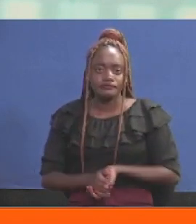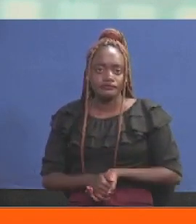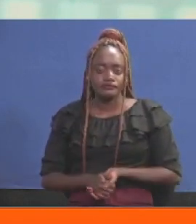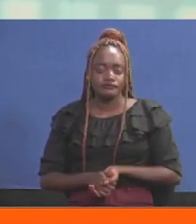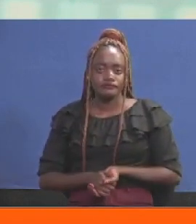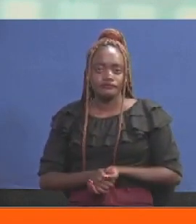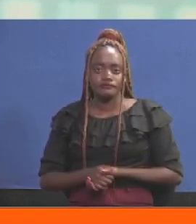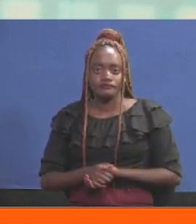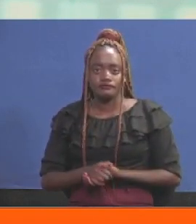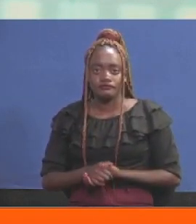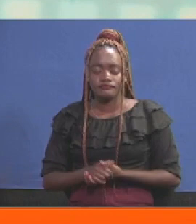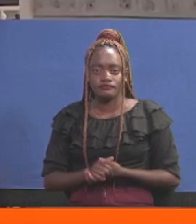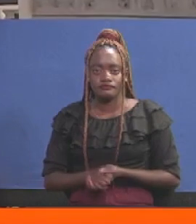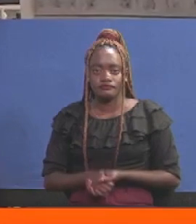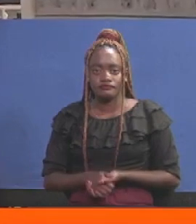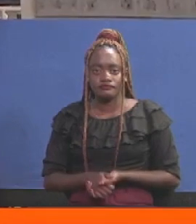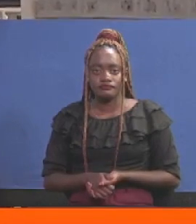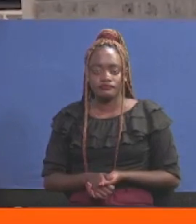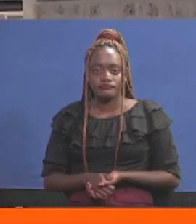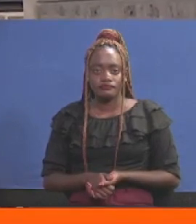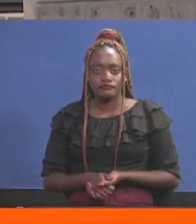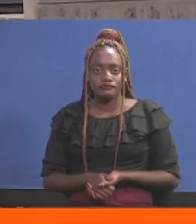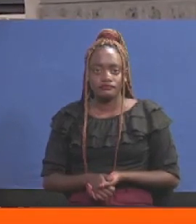taarifa ifuatayo.